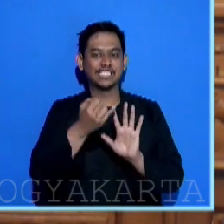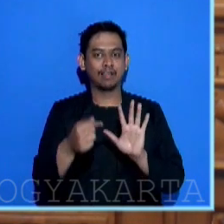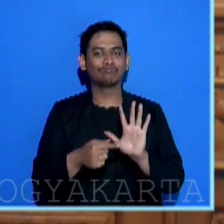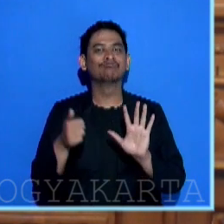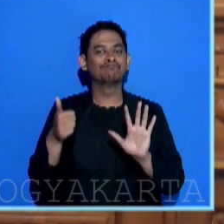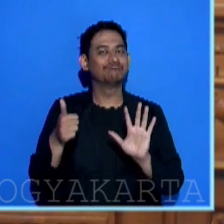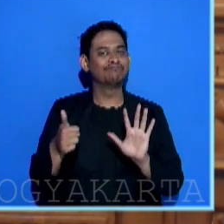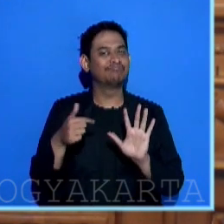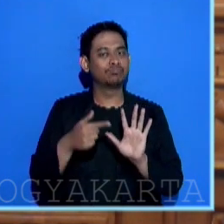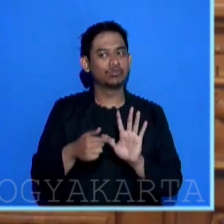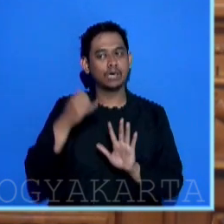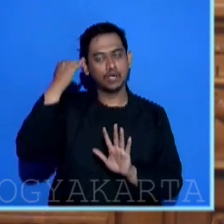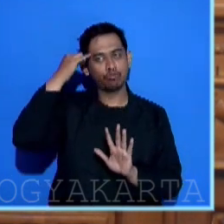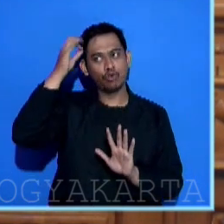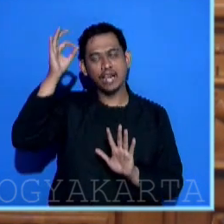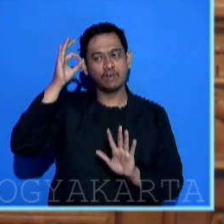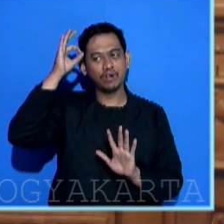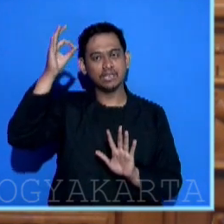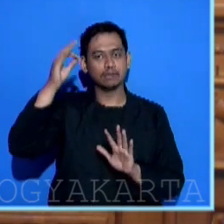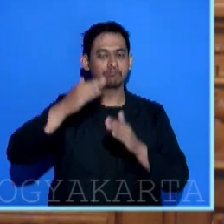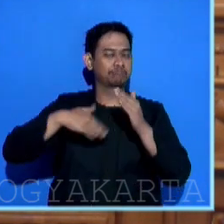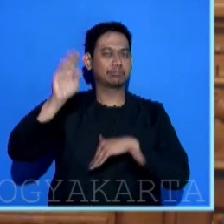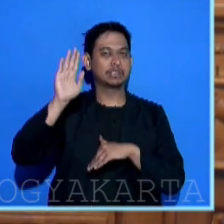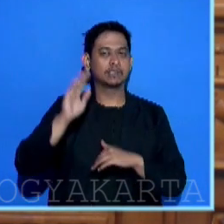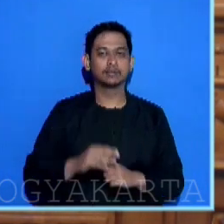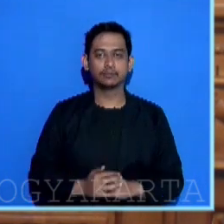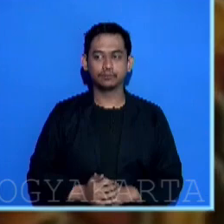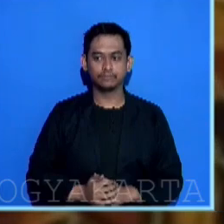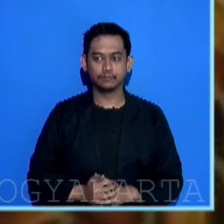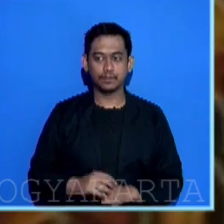filosofis Inggil salah setugalipunggih Menik